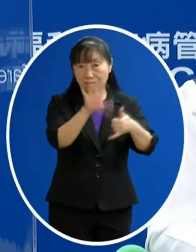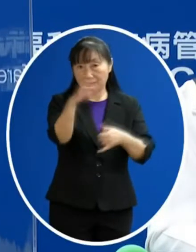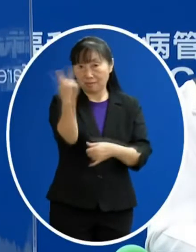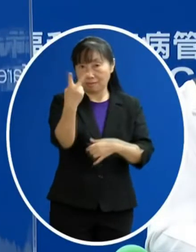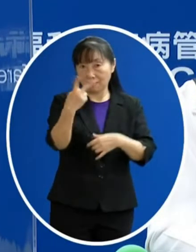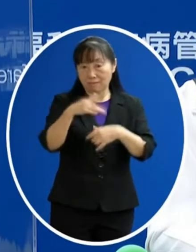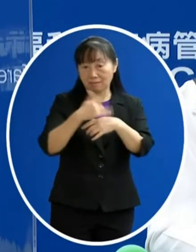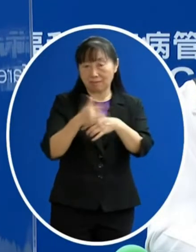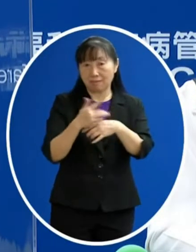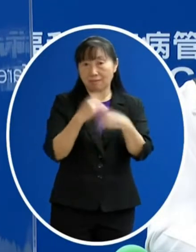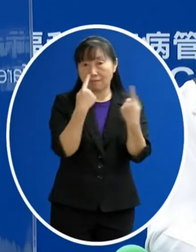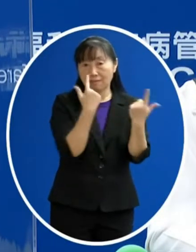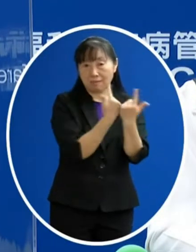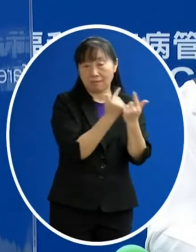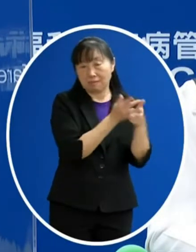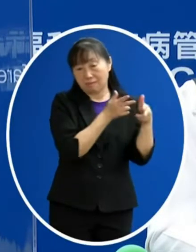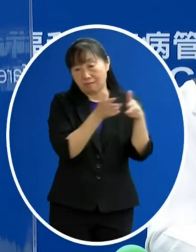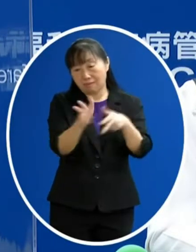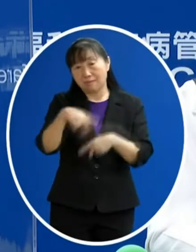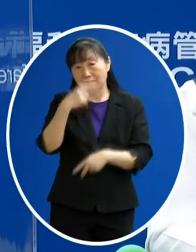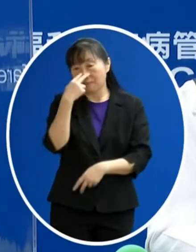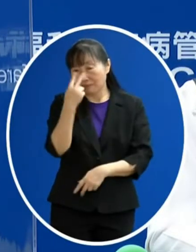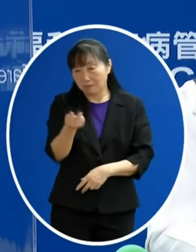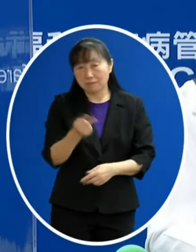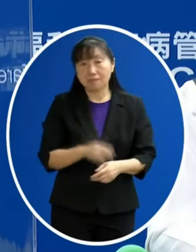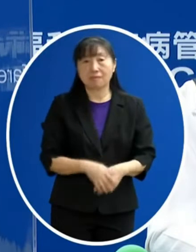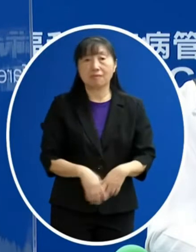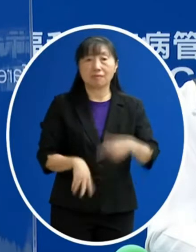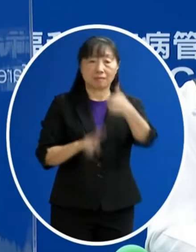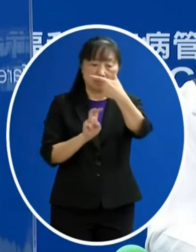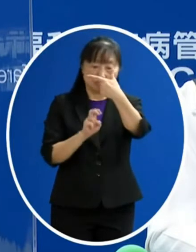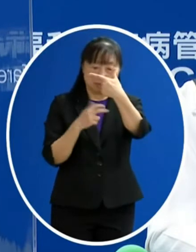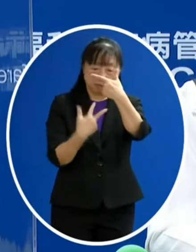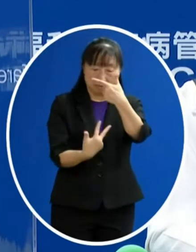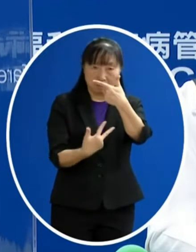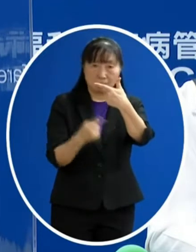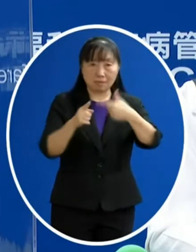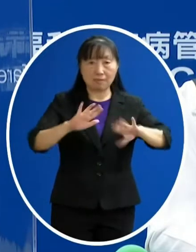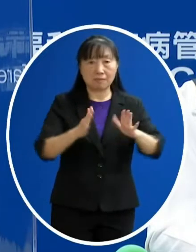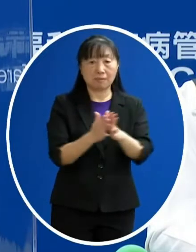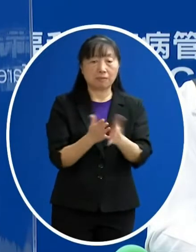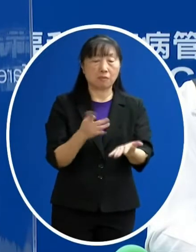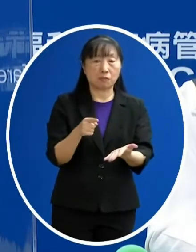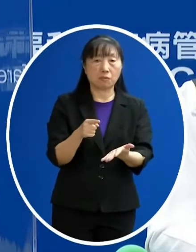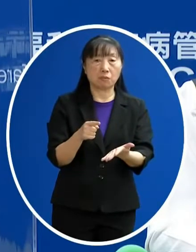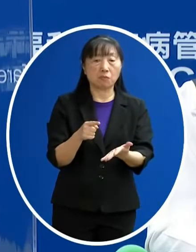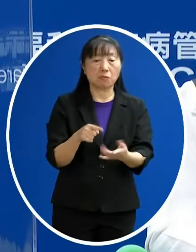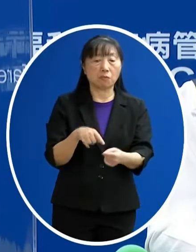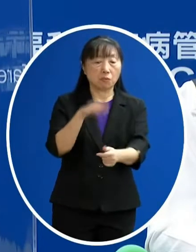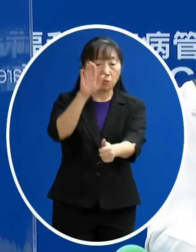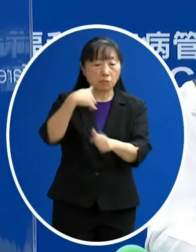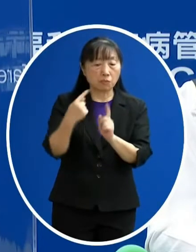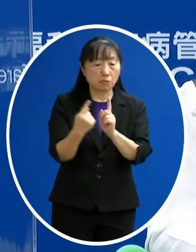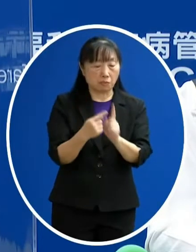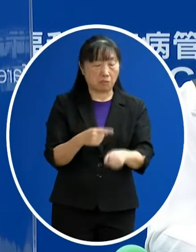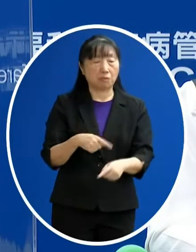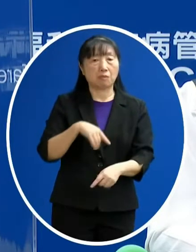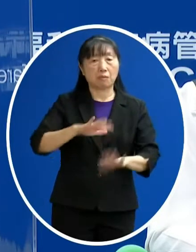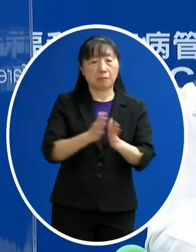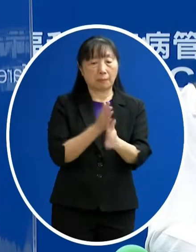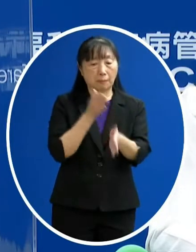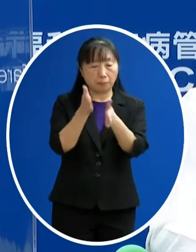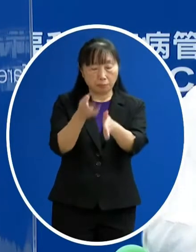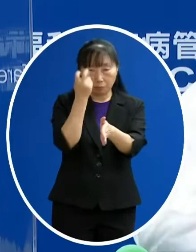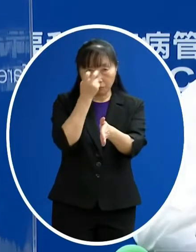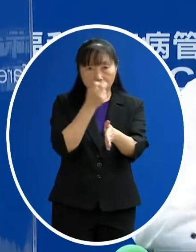亲戚从台北南下探视，那6月27日我们把它列为密切接触者并采检。好，那结果